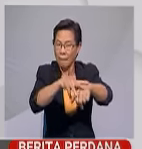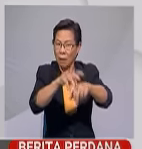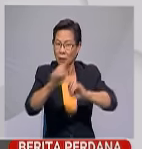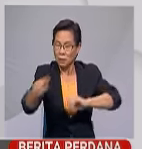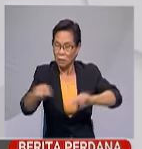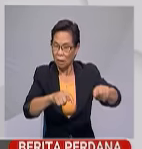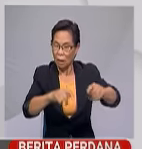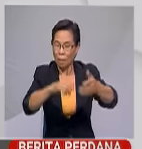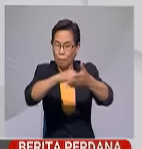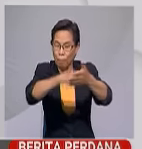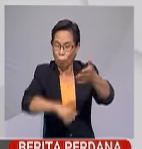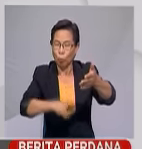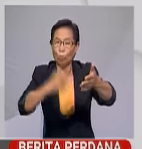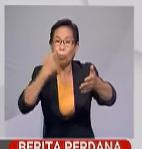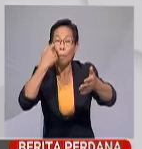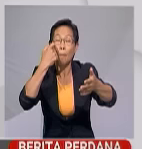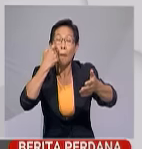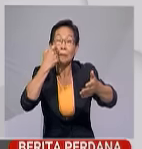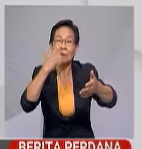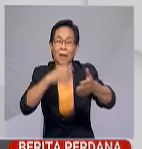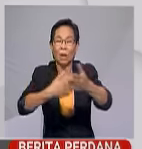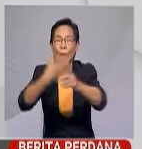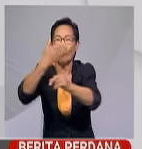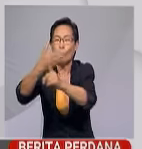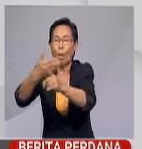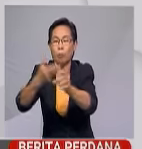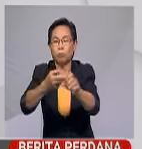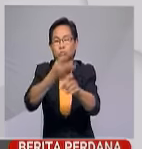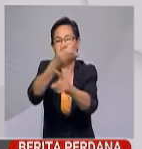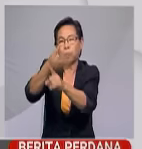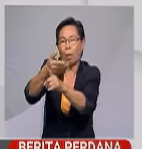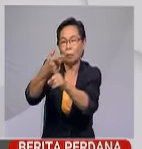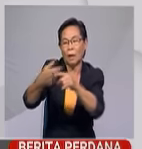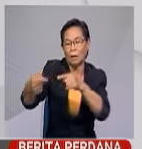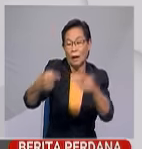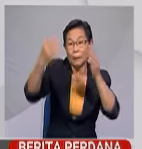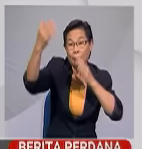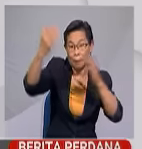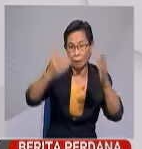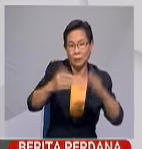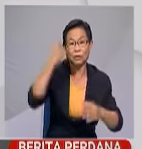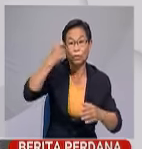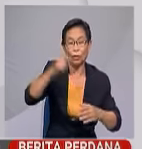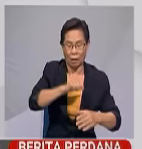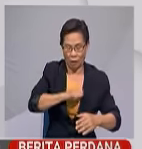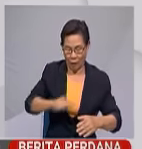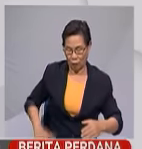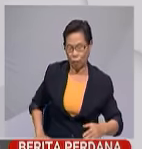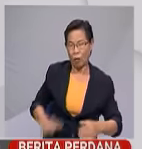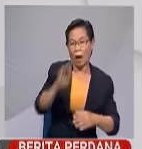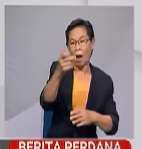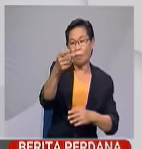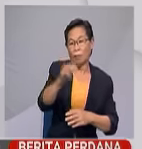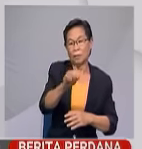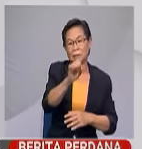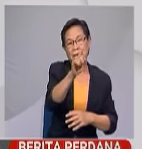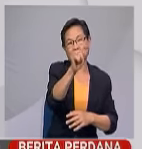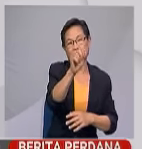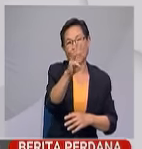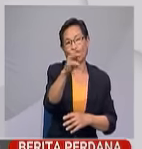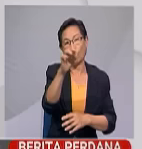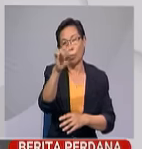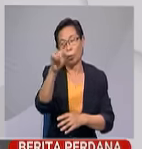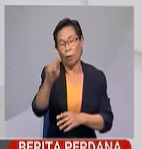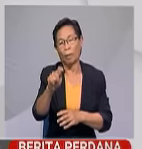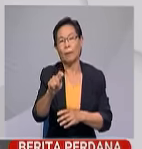tindakan pemotongan mata dan dikeluarkan daripada Liga Malaysia. Jurajaja Agung FAM, Stuart Ramalinga, menerusi jawatan kuasa